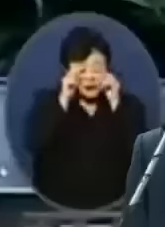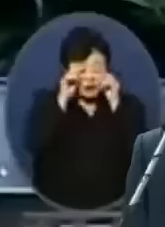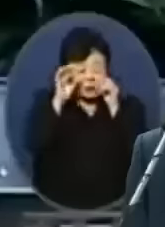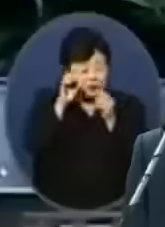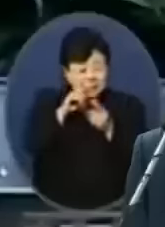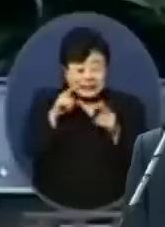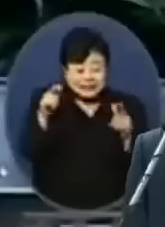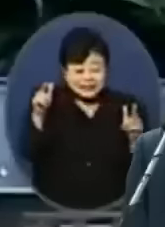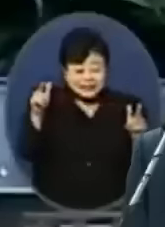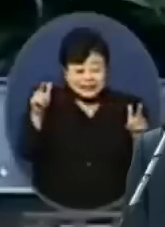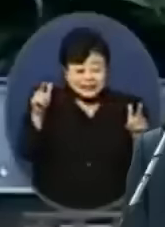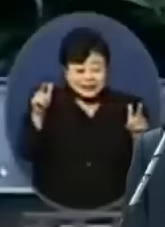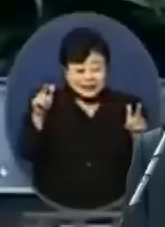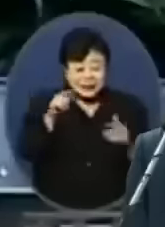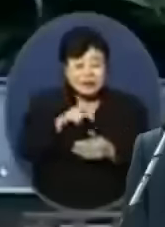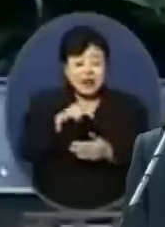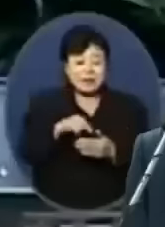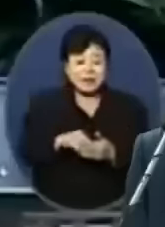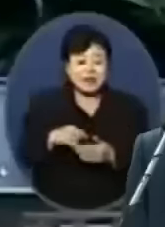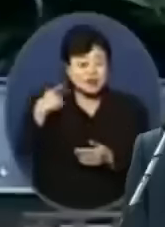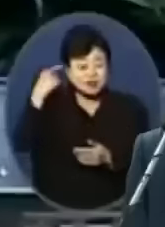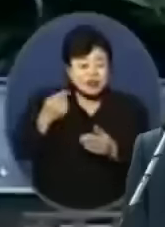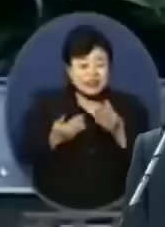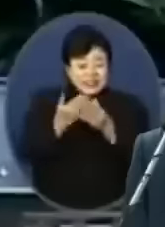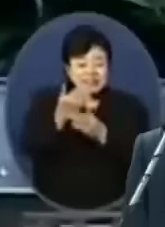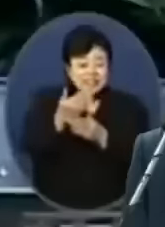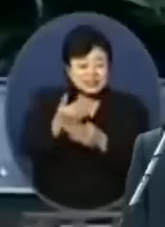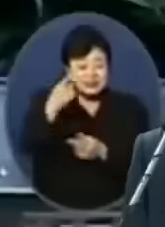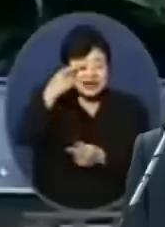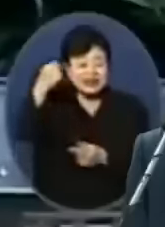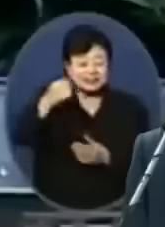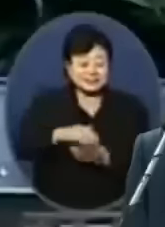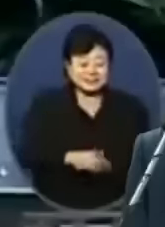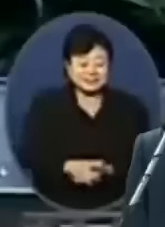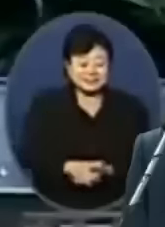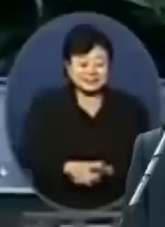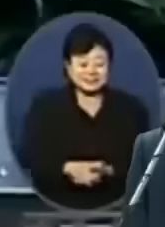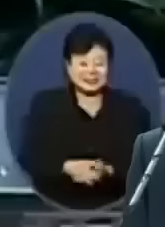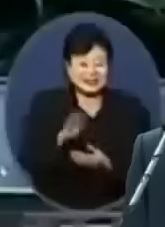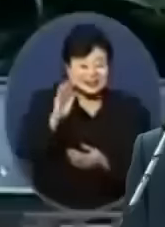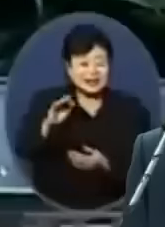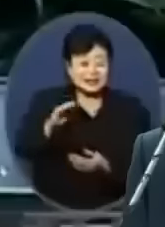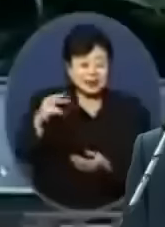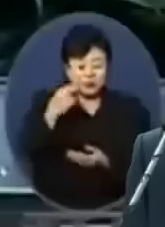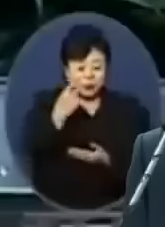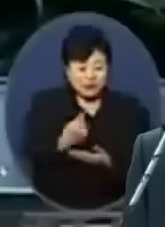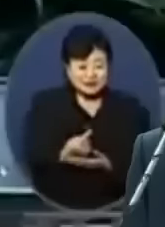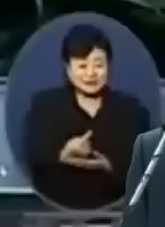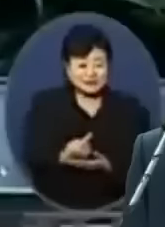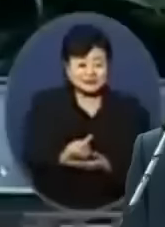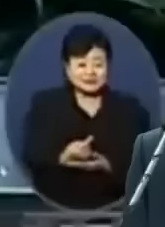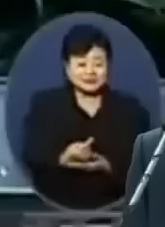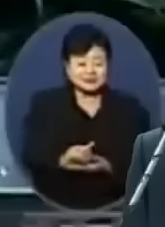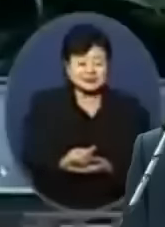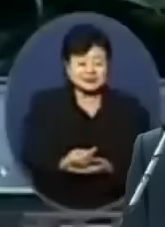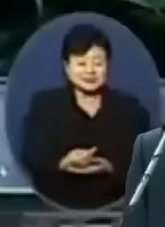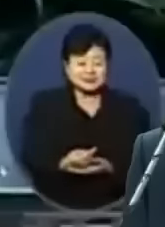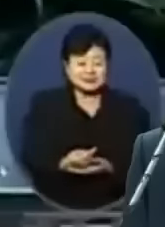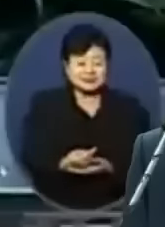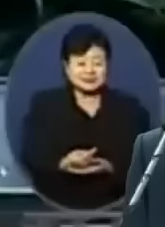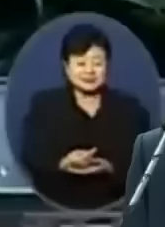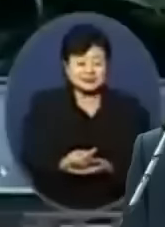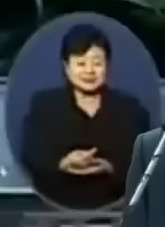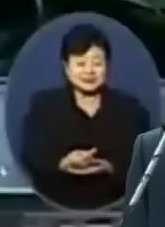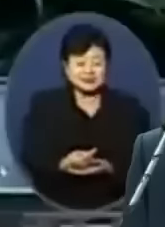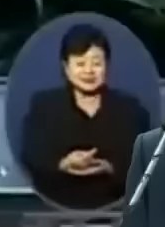보았으니까 자기 마음속에 귀가 생긴 줄 보았다는 것입니다. 그 다음날 또 오락해서 또 개가 문 밖에 나올